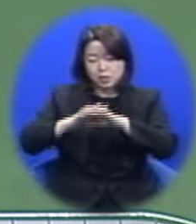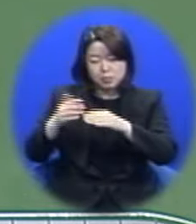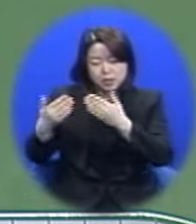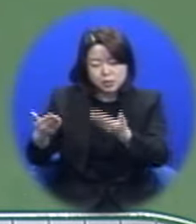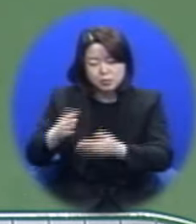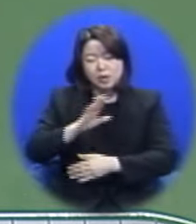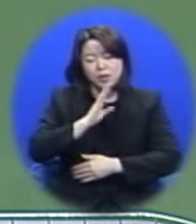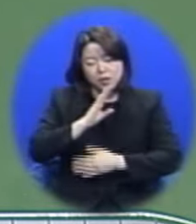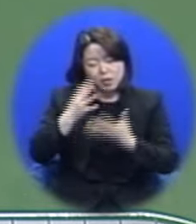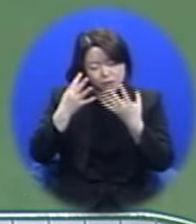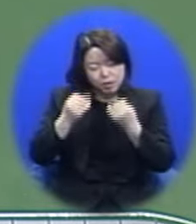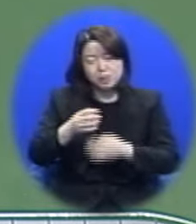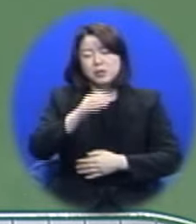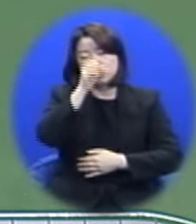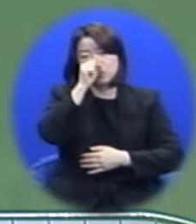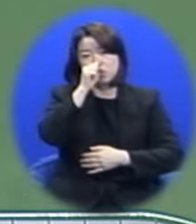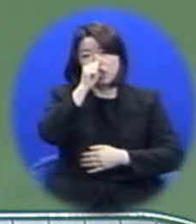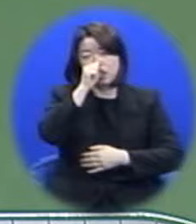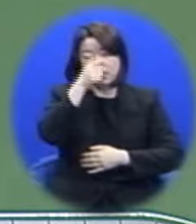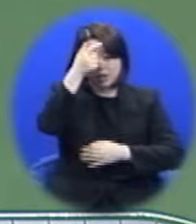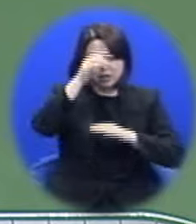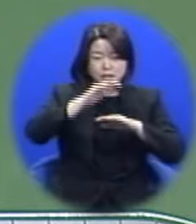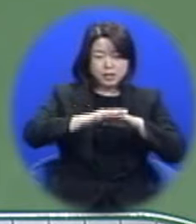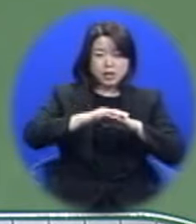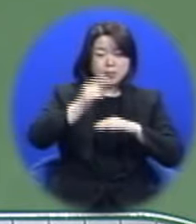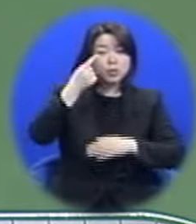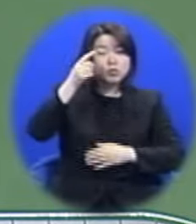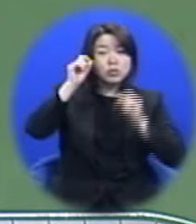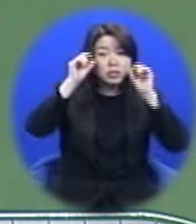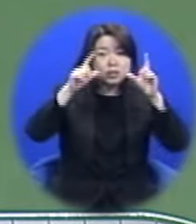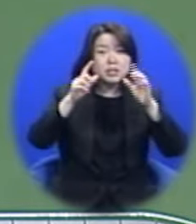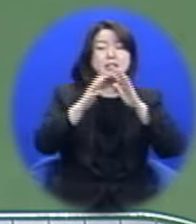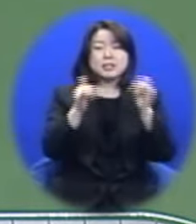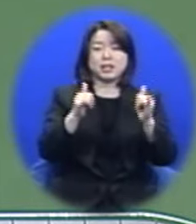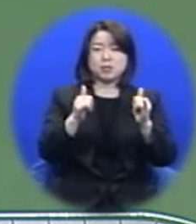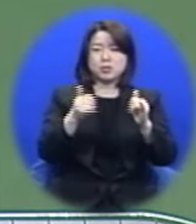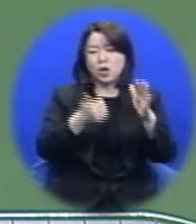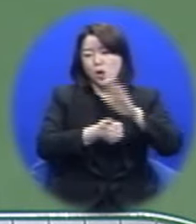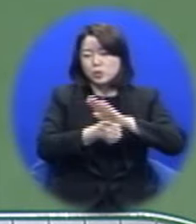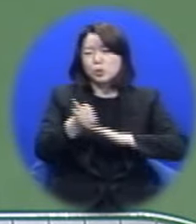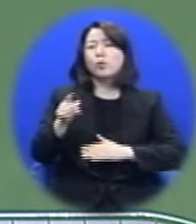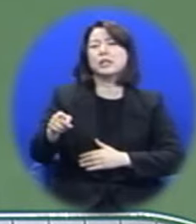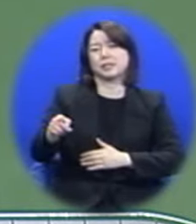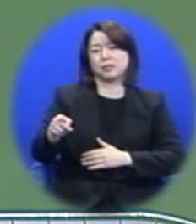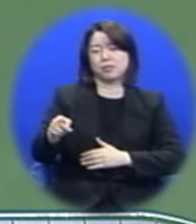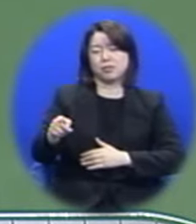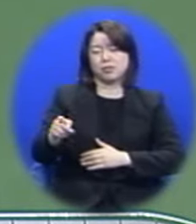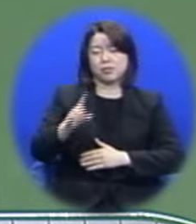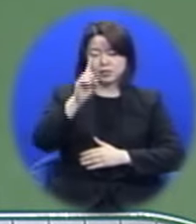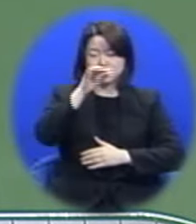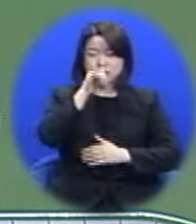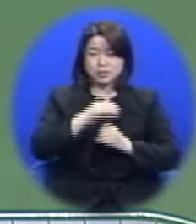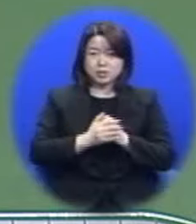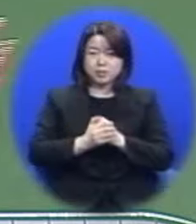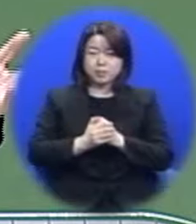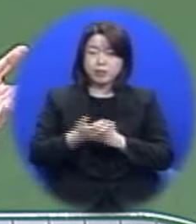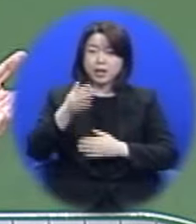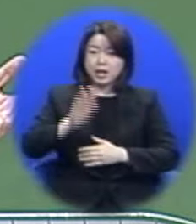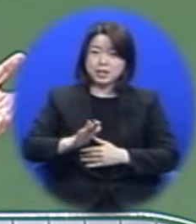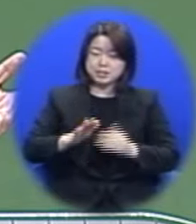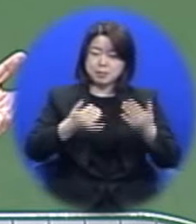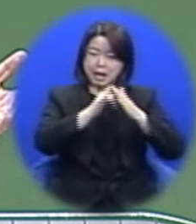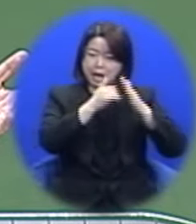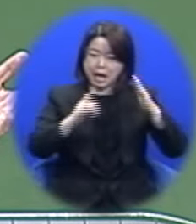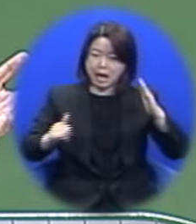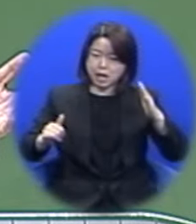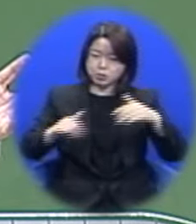뜨인 사람은 소원이 그렇습니다. 우리 집에서 날마다 우리 가정 예배 드리면 얼마나 좋을까. 그러나 가족들이 마음이